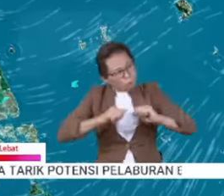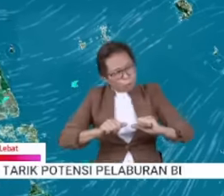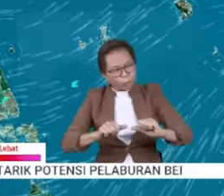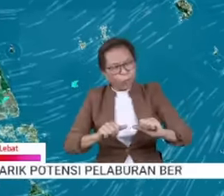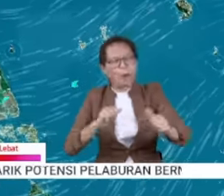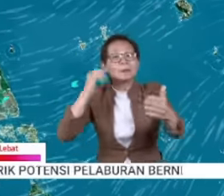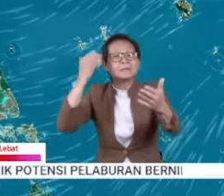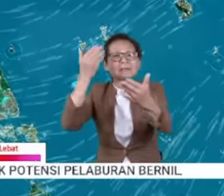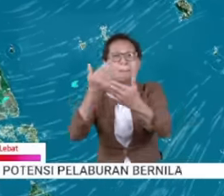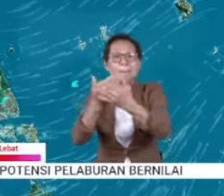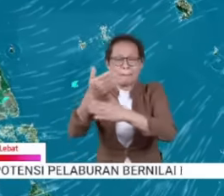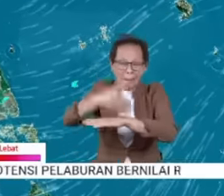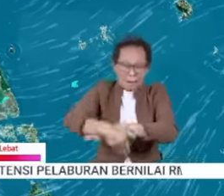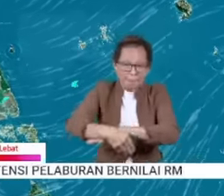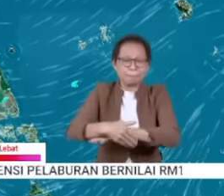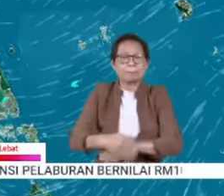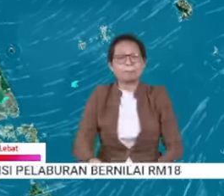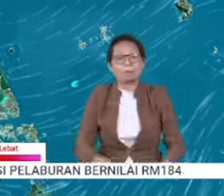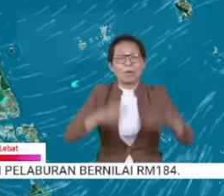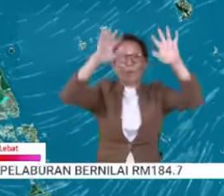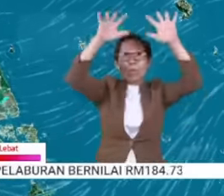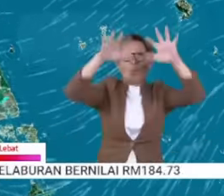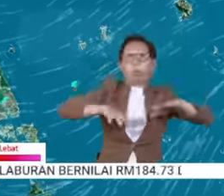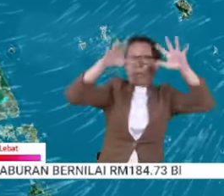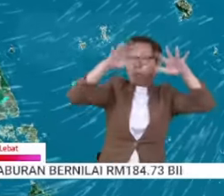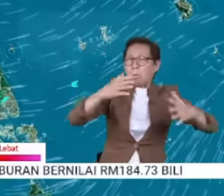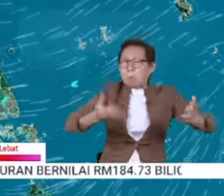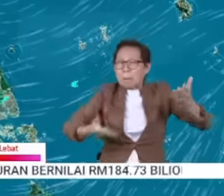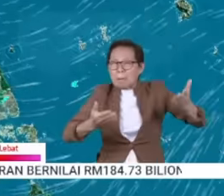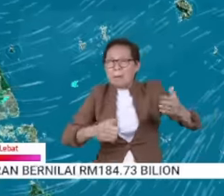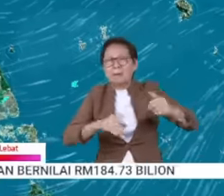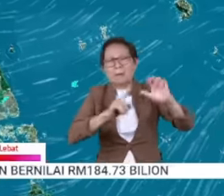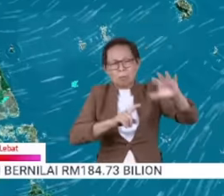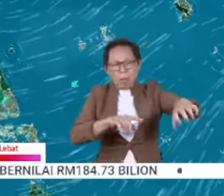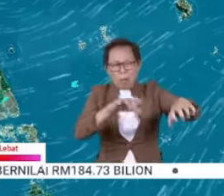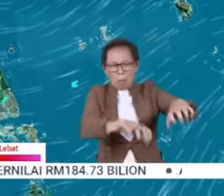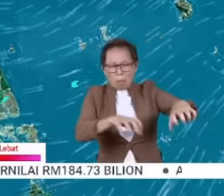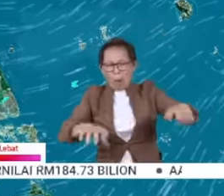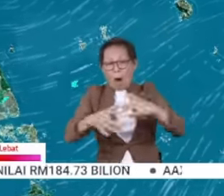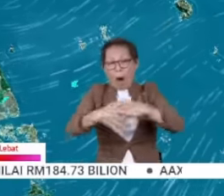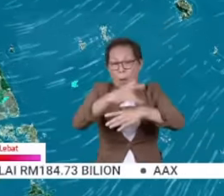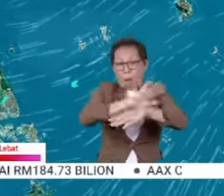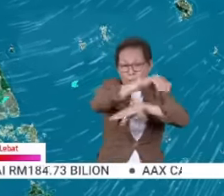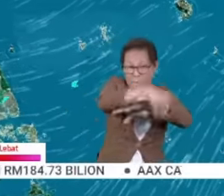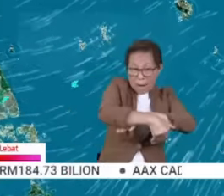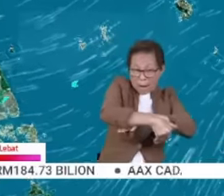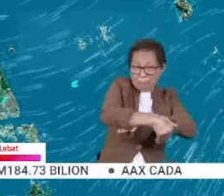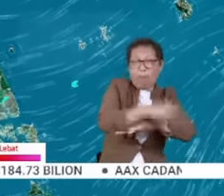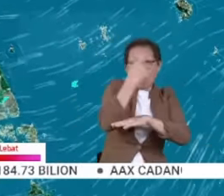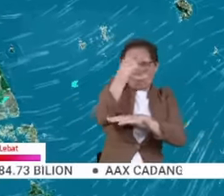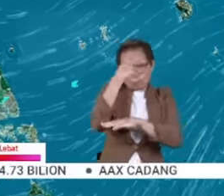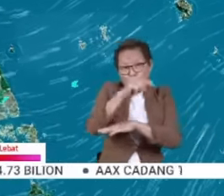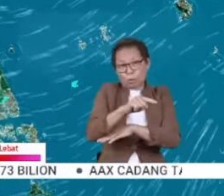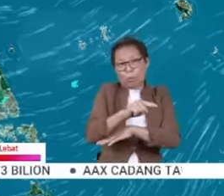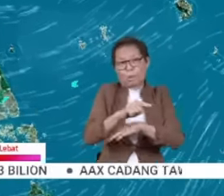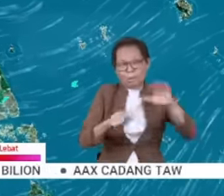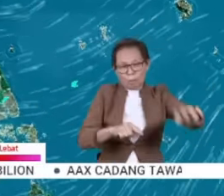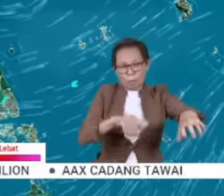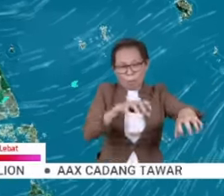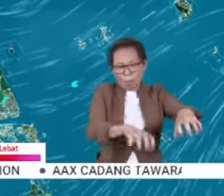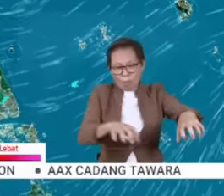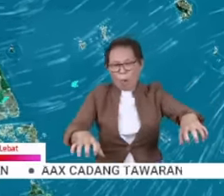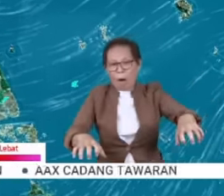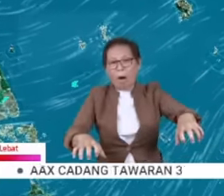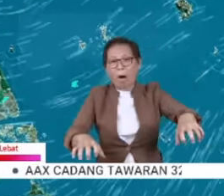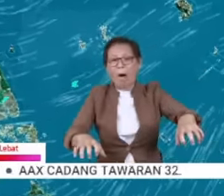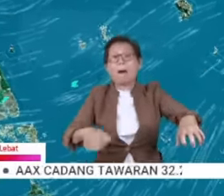berterusan sehinggalah ke awal malam nanti hujan lebat dijangkau hanya akan berlaku di beberapa kawasan bermula pada awal malam untuk kawasan-kawasan seperti